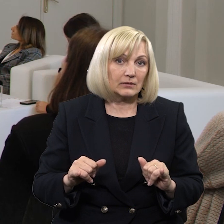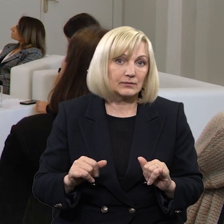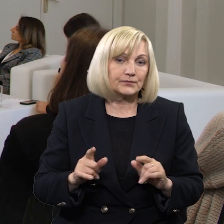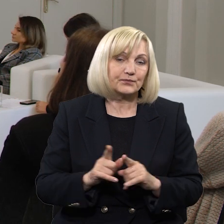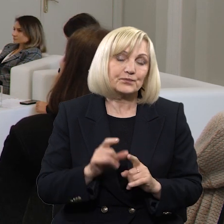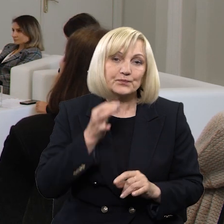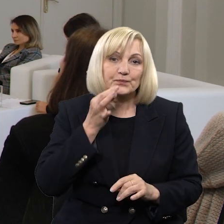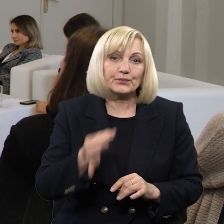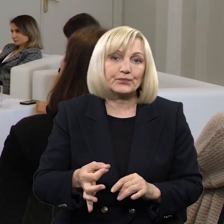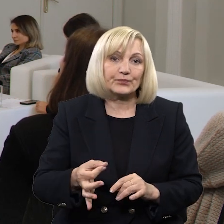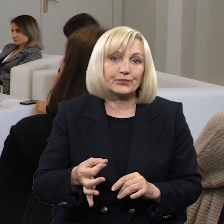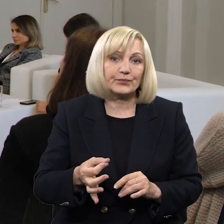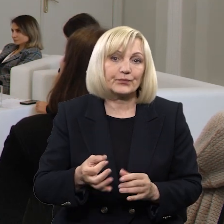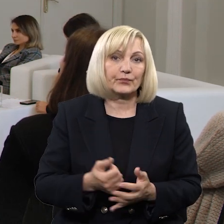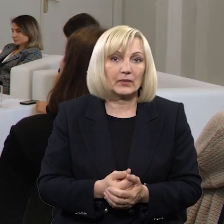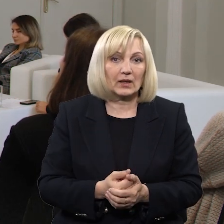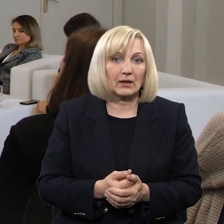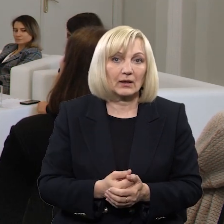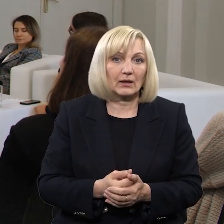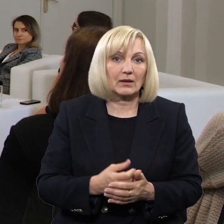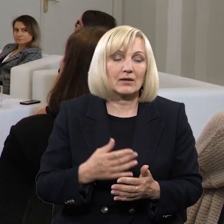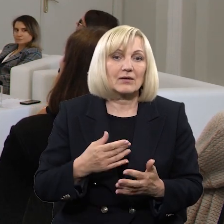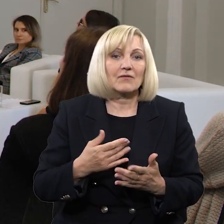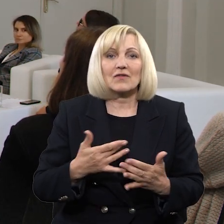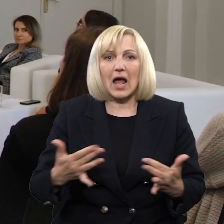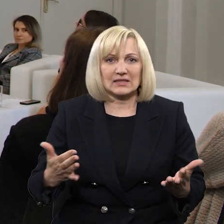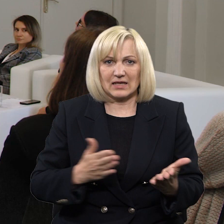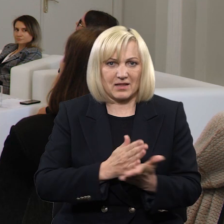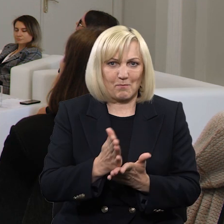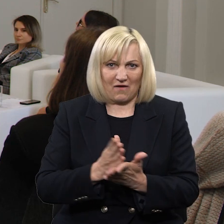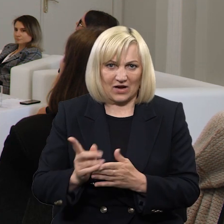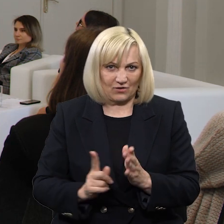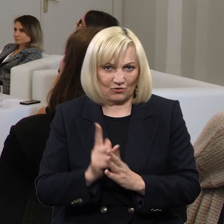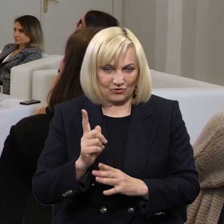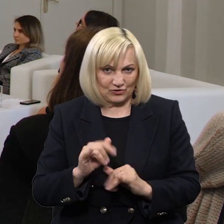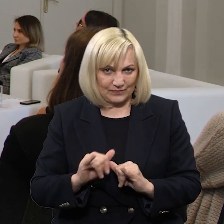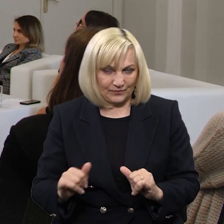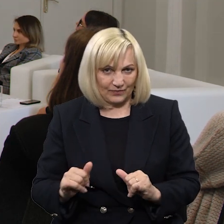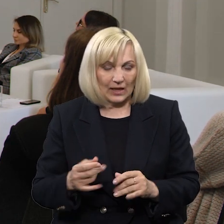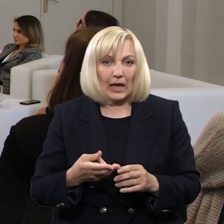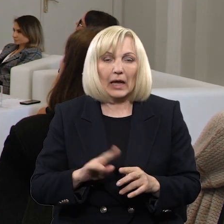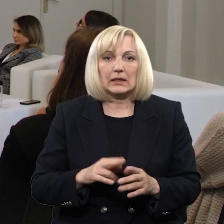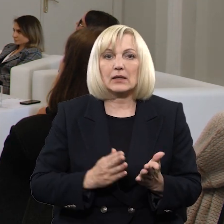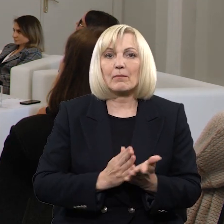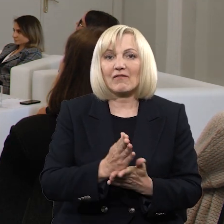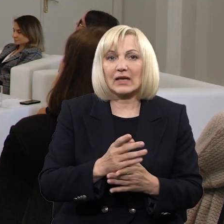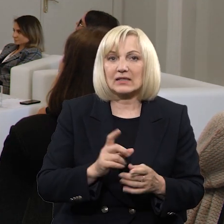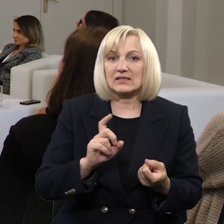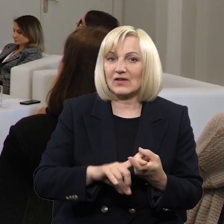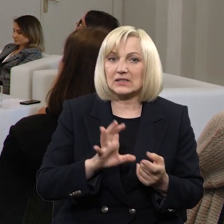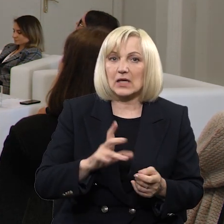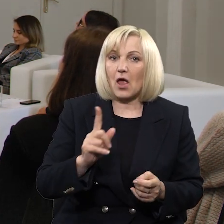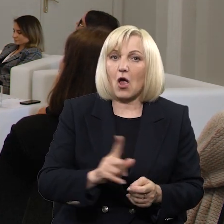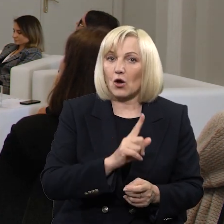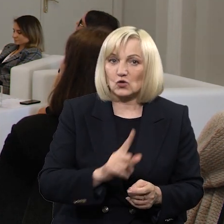скажем так двинулись в самых разных направлениях Это направление связанное с